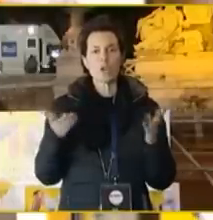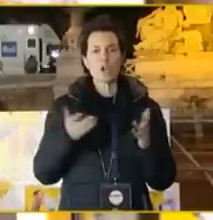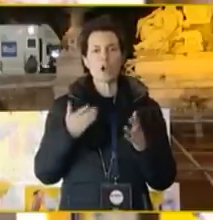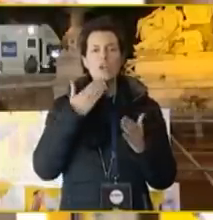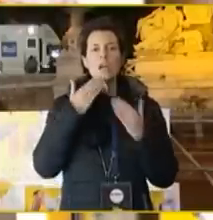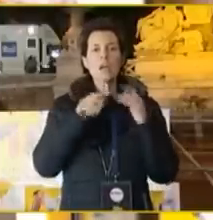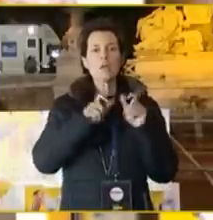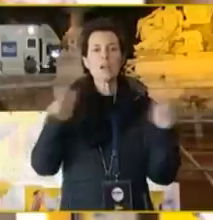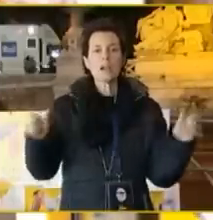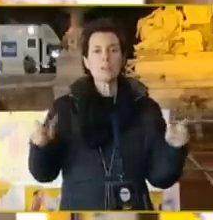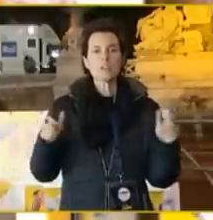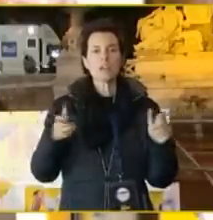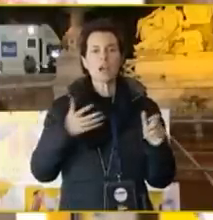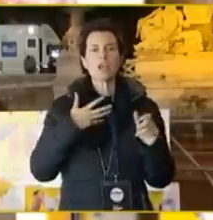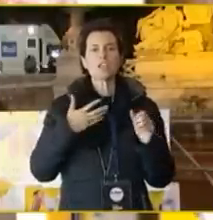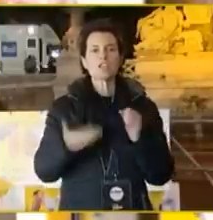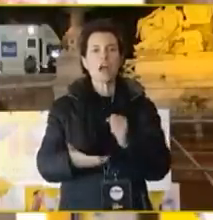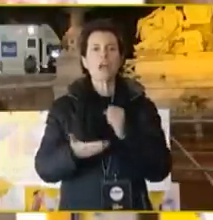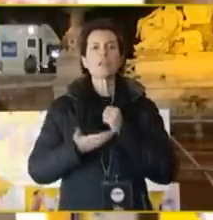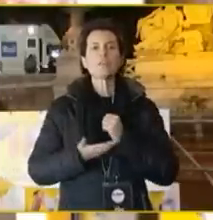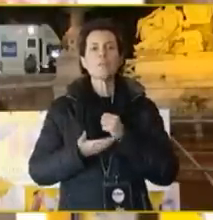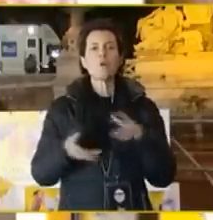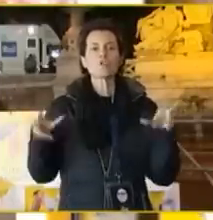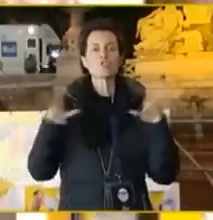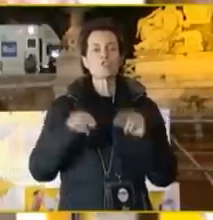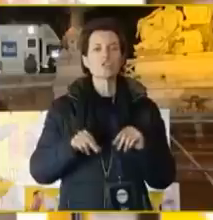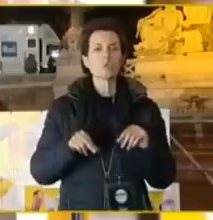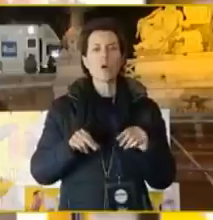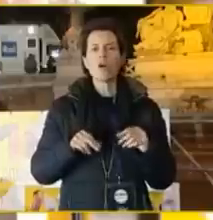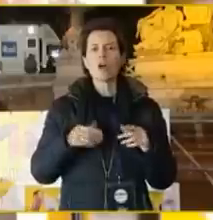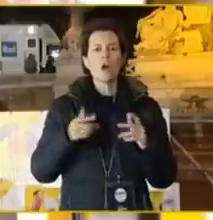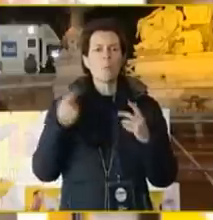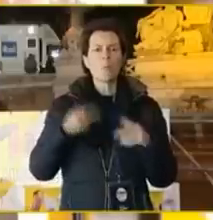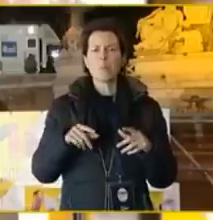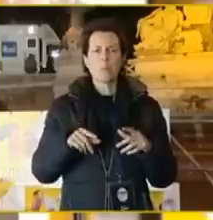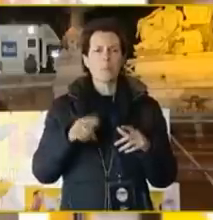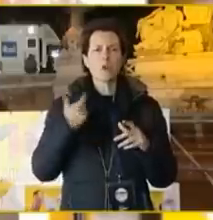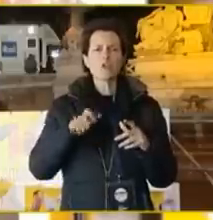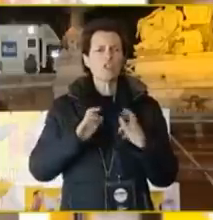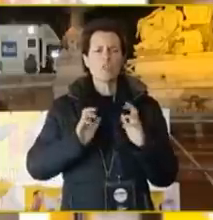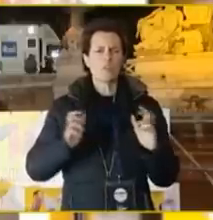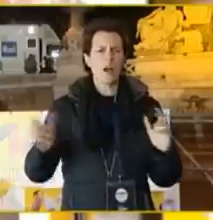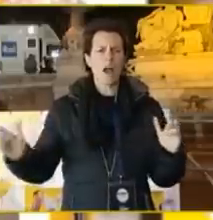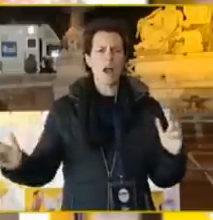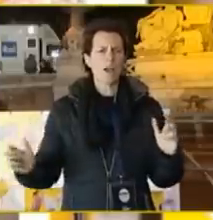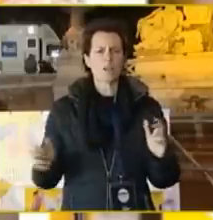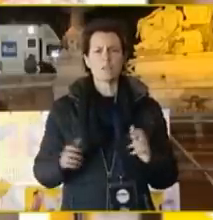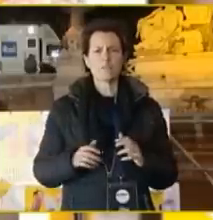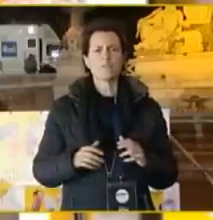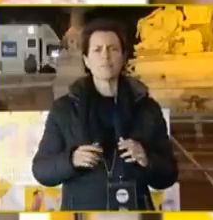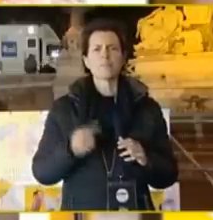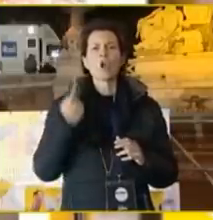facevano rimborsare addirittura le punture d'insetto, le insolazioni, le malattie tropicali. Si rimborsavano